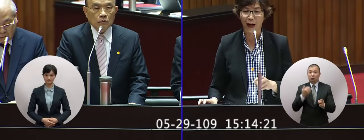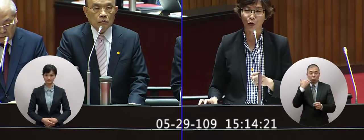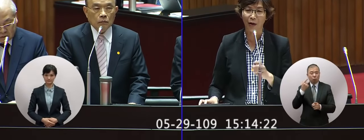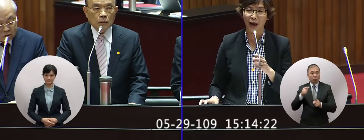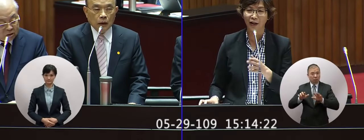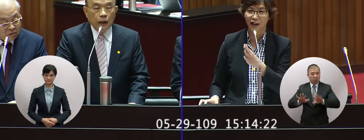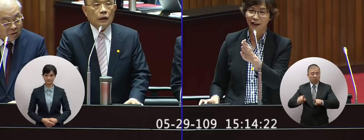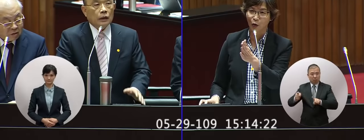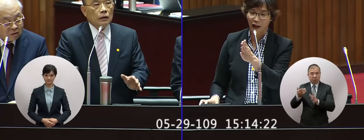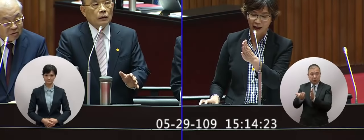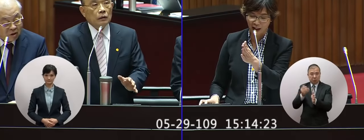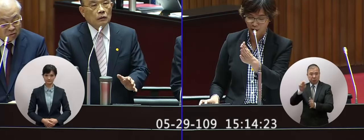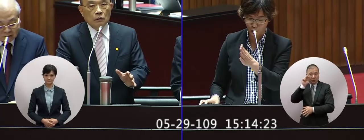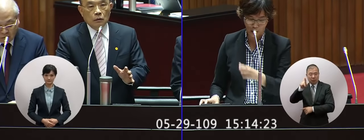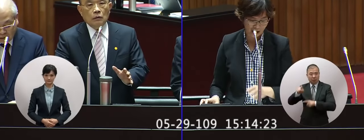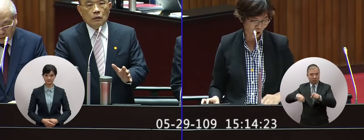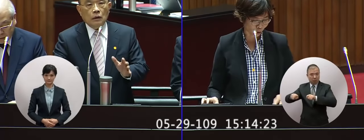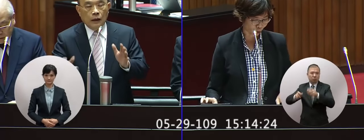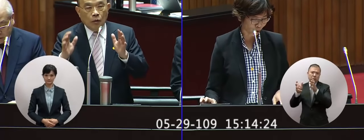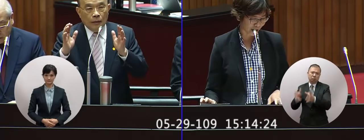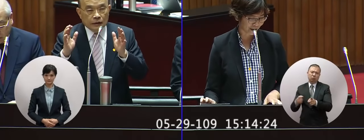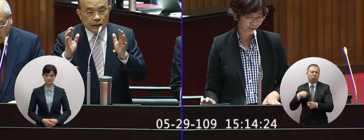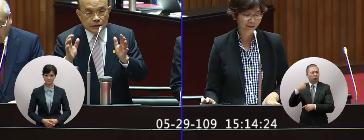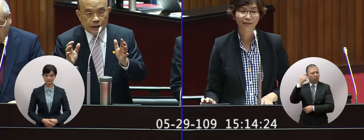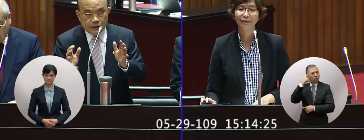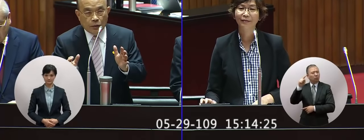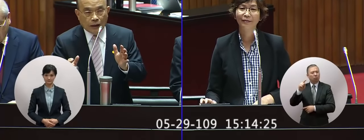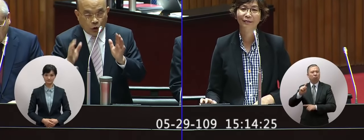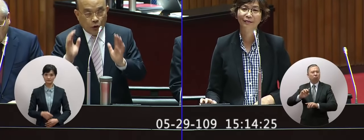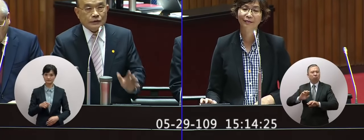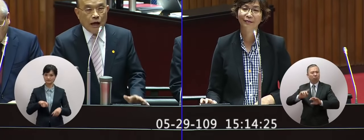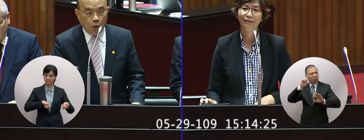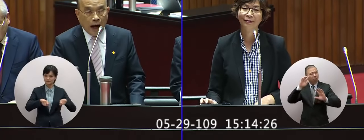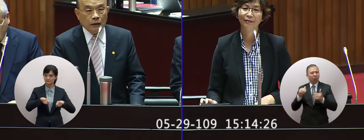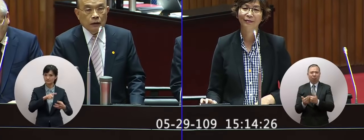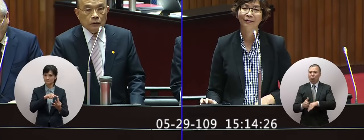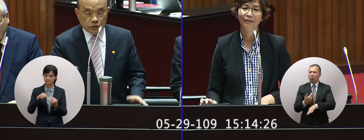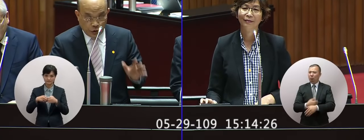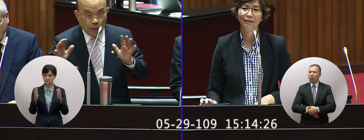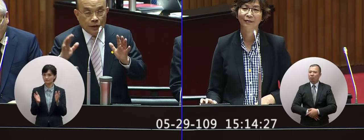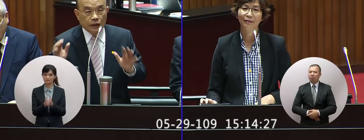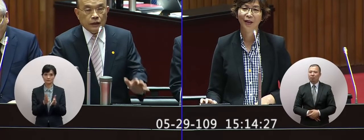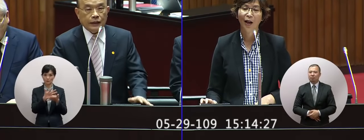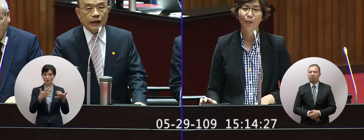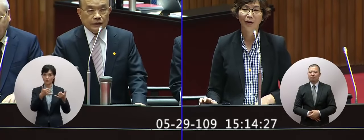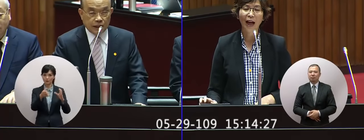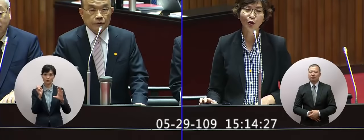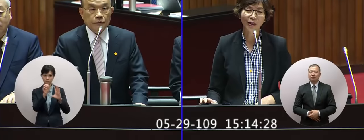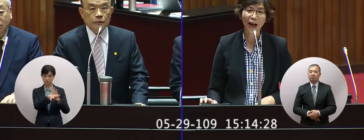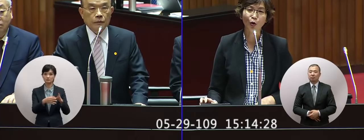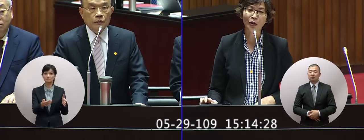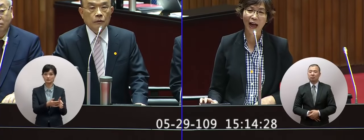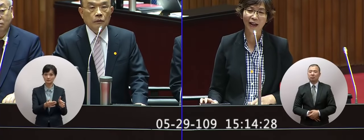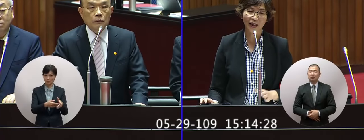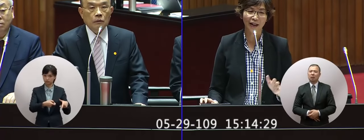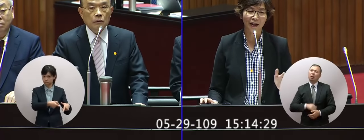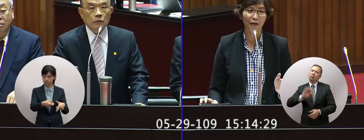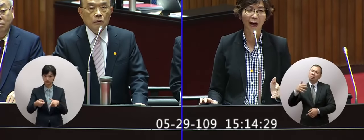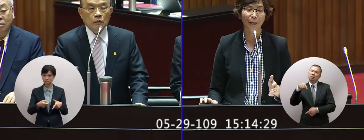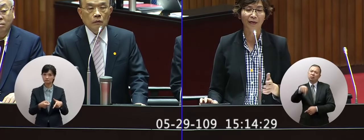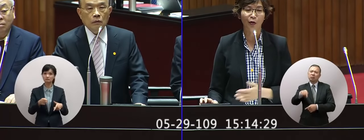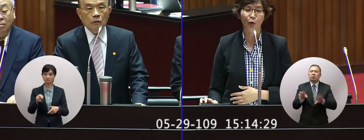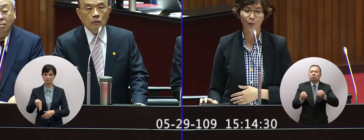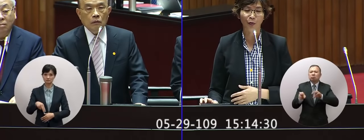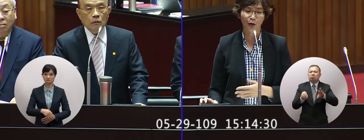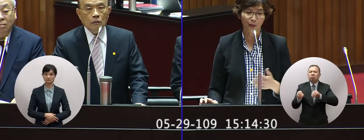不反对吧？因为而且我跟那个主委也讨论过， 我们这些计划都有上网， 全民可以看得见， 它就散落在各个